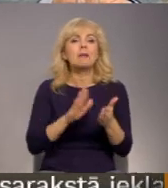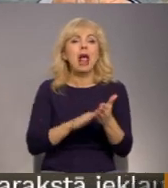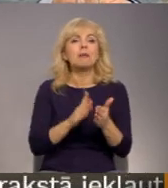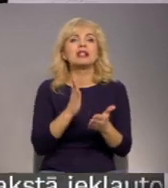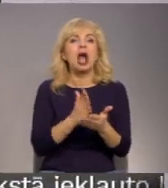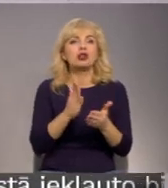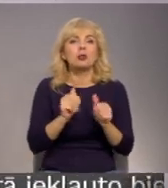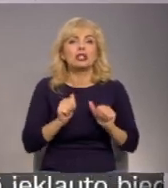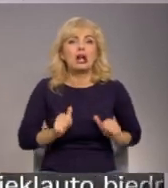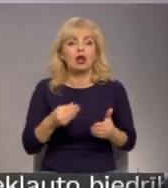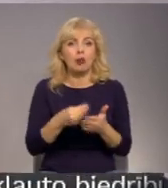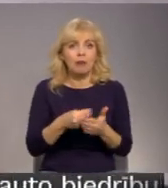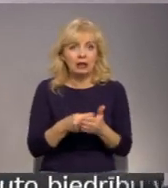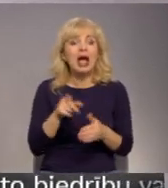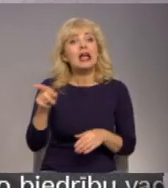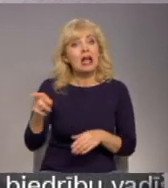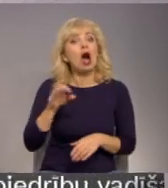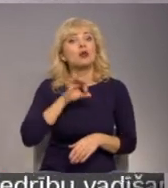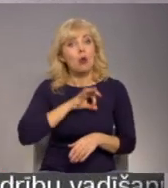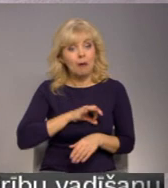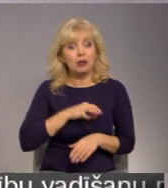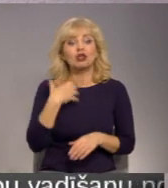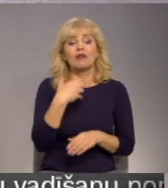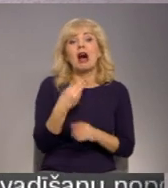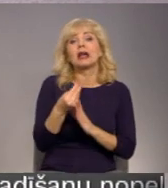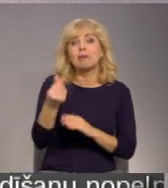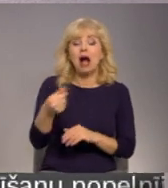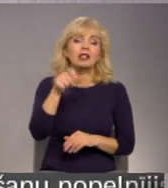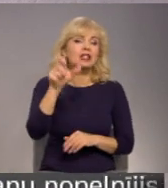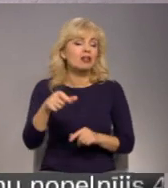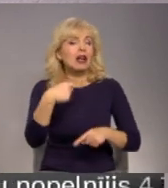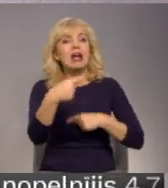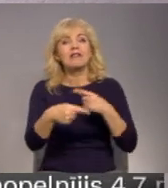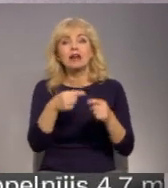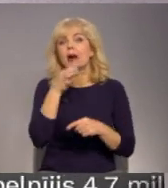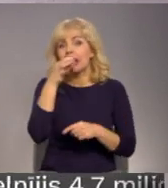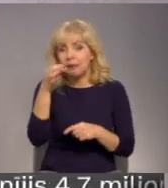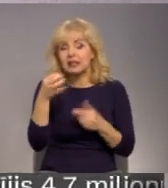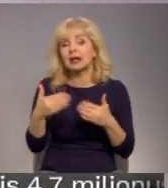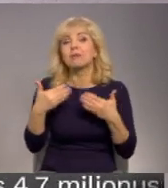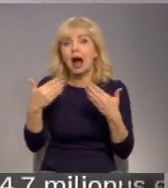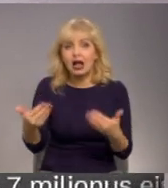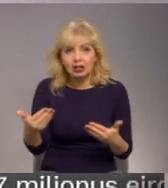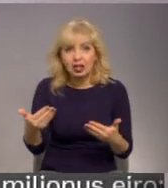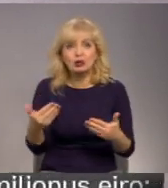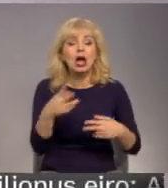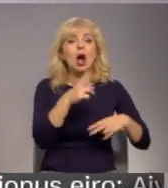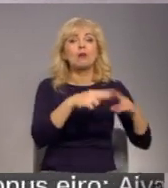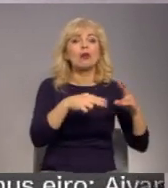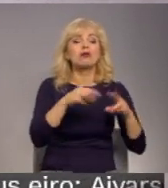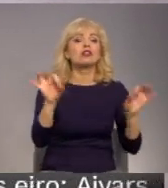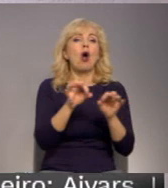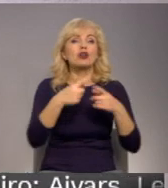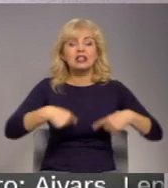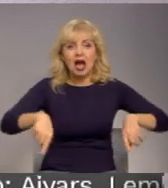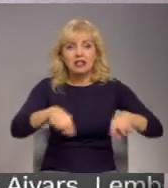pelnījuši. Ja nopelnījuši, vajag maksāt. Jā, vajag maksāt. Cilvēkiem vienmēr jāpasaka paldies. Ir uzbūvēta koncertzāle Latvijā.